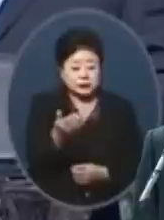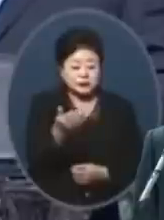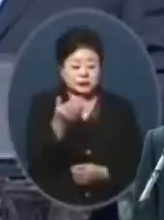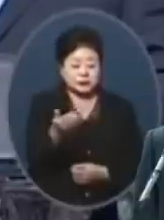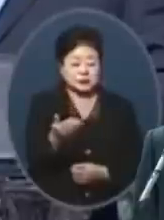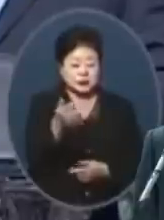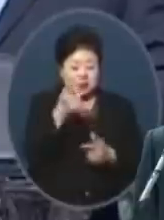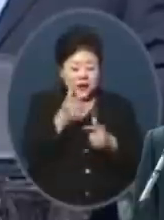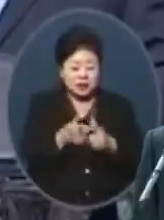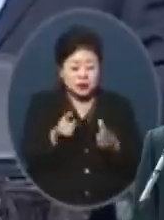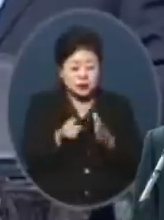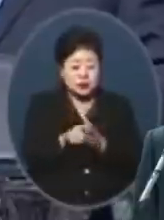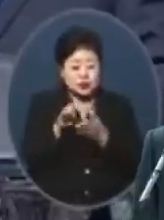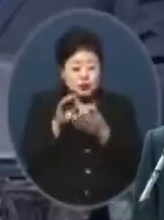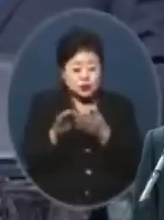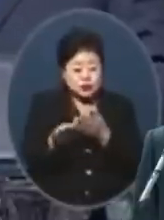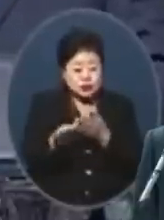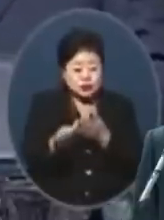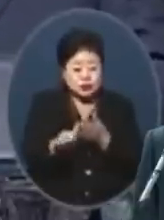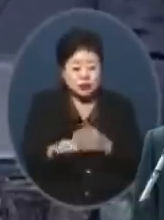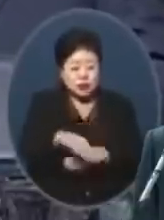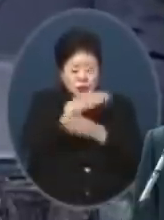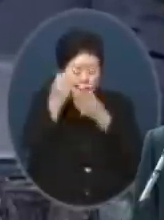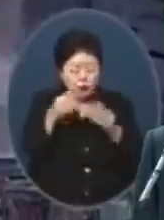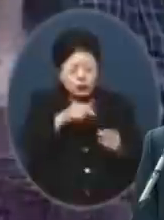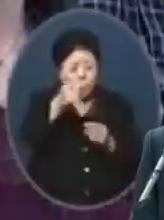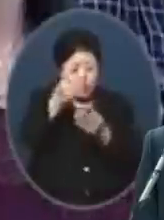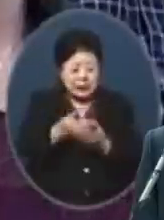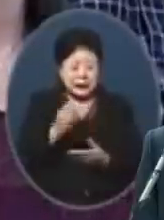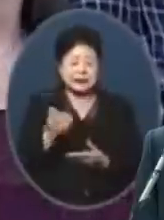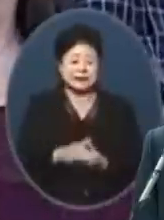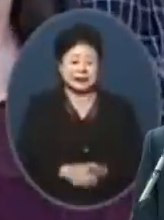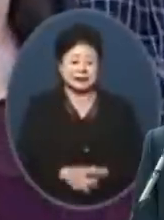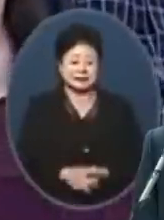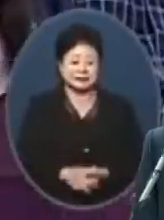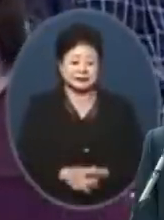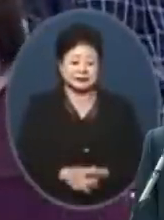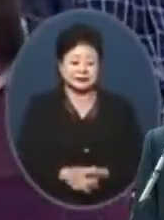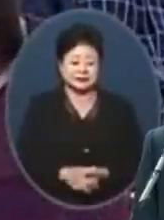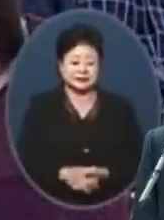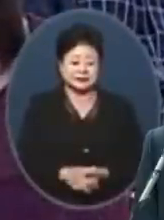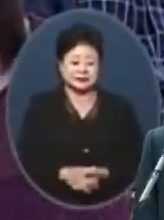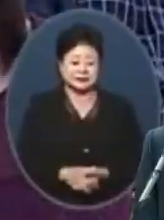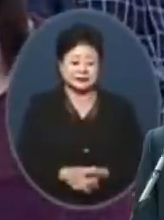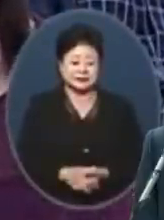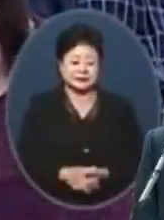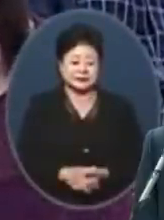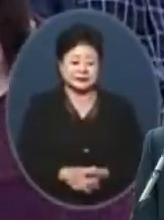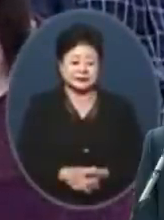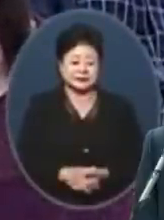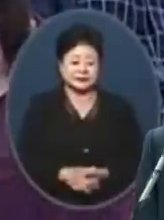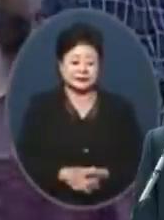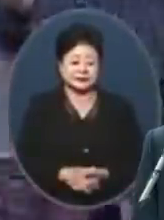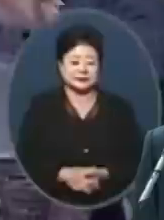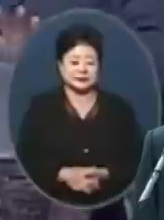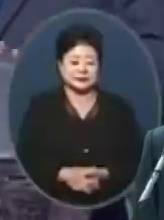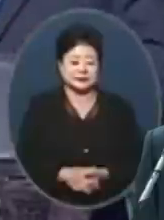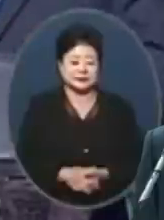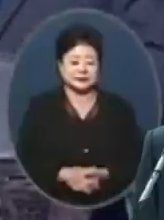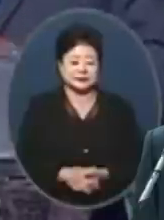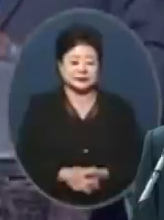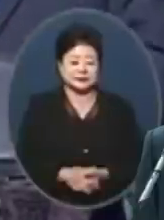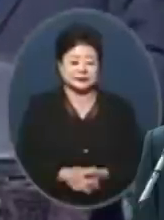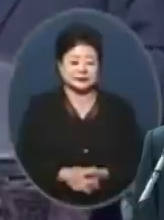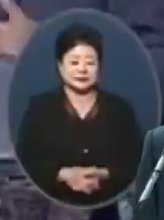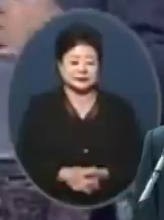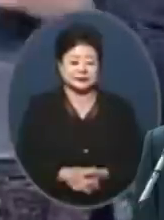여러분은 예수 믿고 난 다음에 전인 구원을 받아야 됩니다. So after you become a Christian, you should just not be a mere